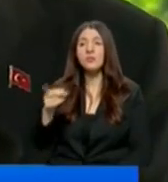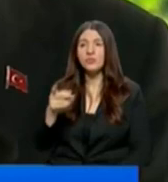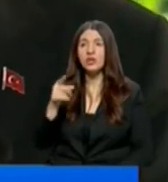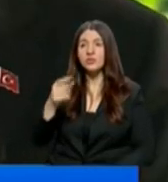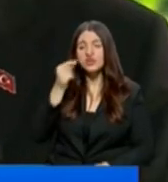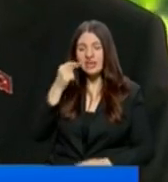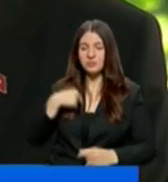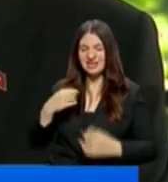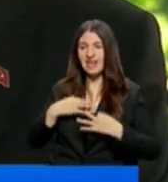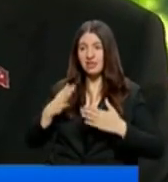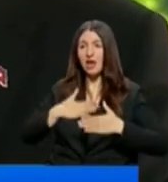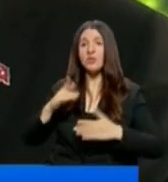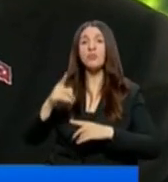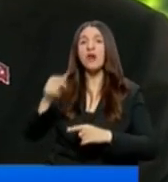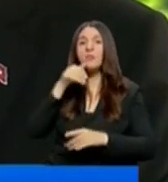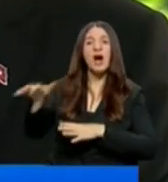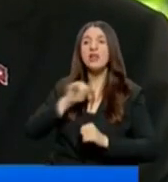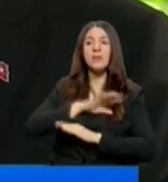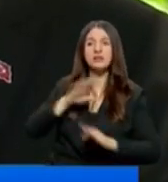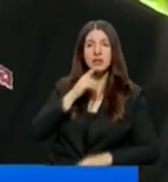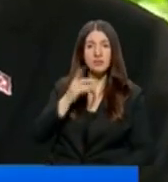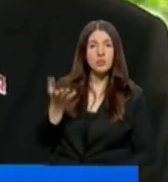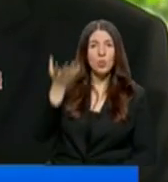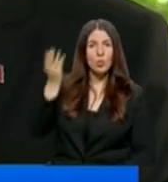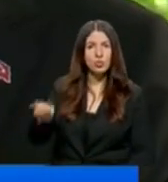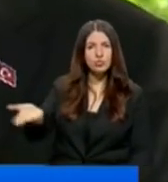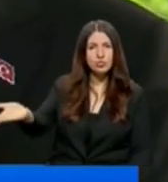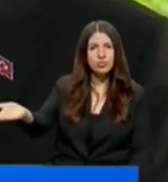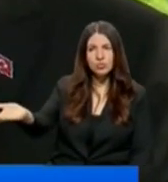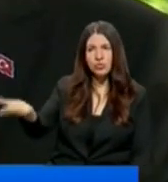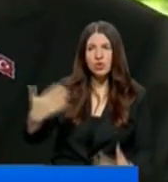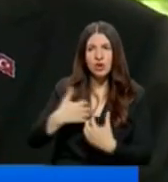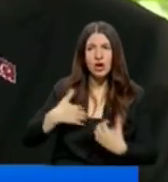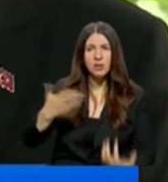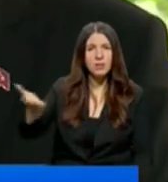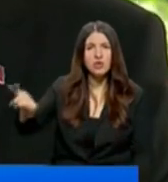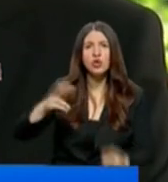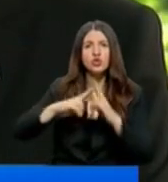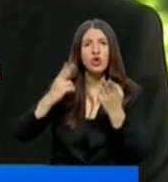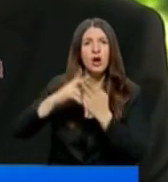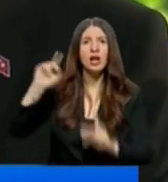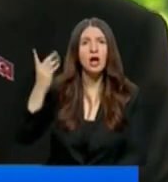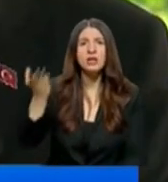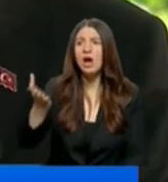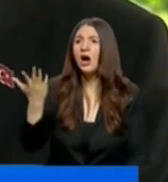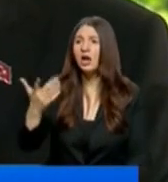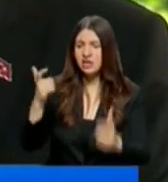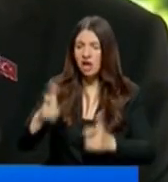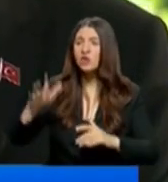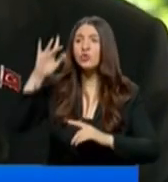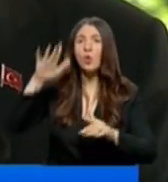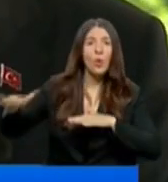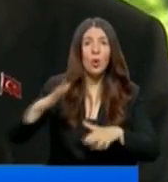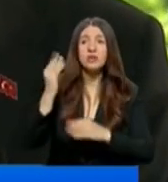tende kaldıkça bunu alamazsın, papazı alamazsın demiştin. E ne oldu? Hani sen kahramandın. Hani sen dünya lideriydin. Hani yer gök oynasa